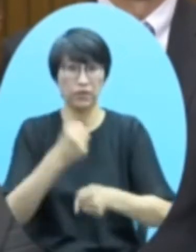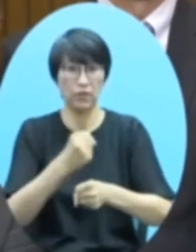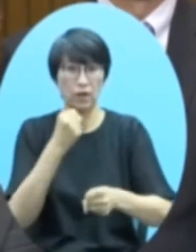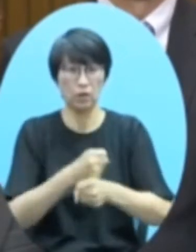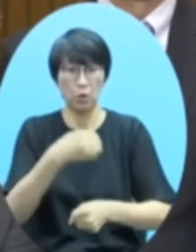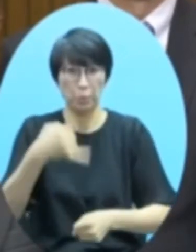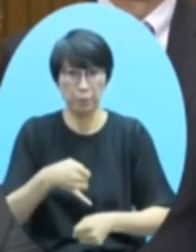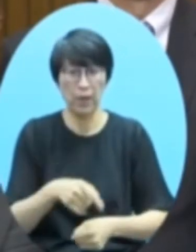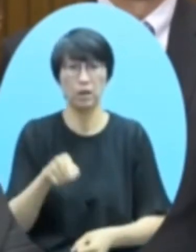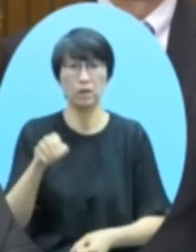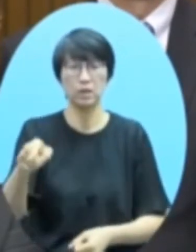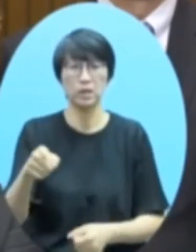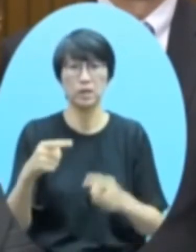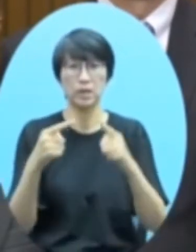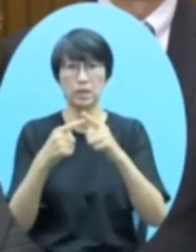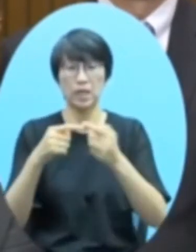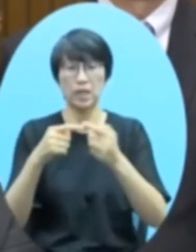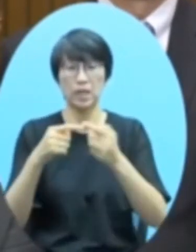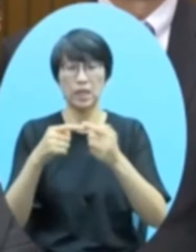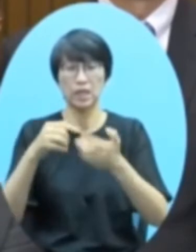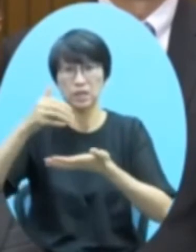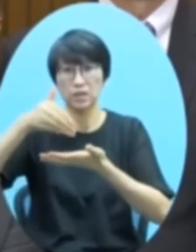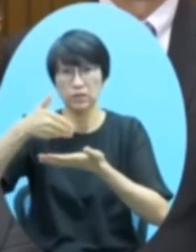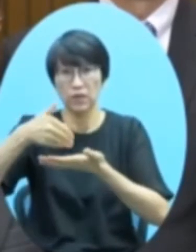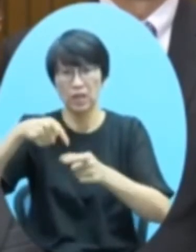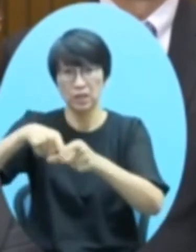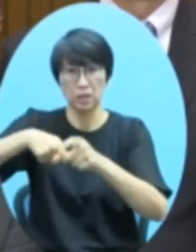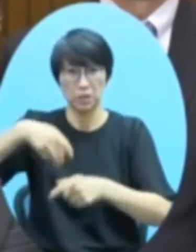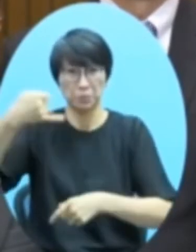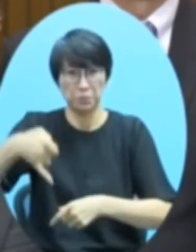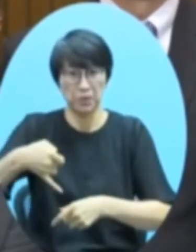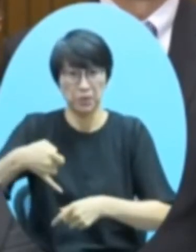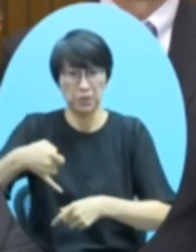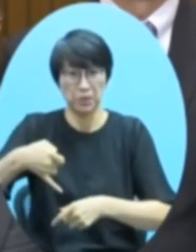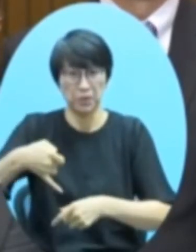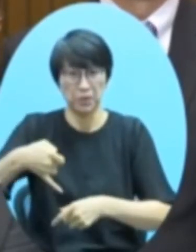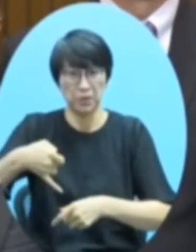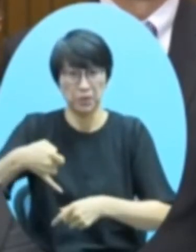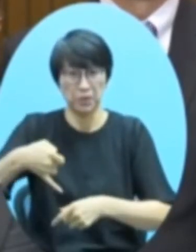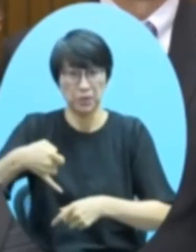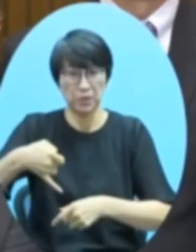打烂了这些朋友的饭碗，受影响的